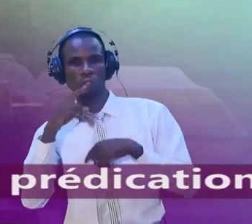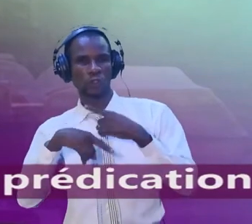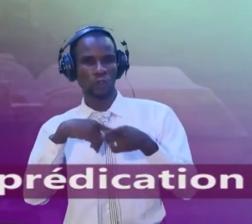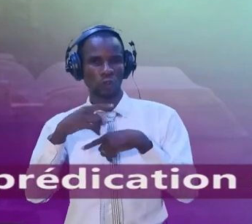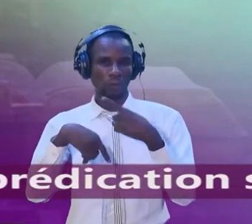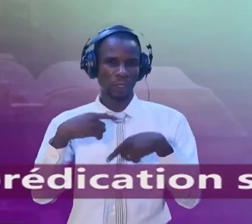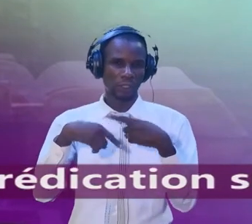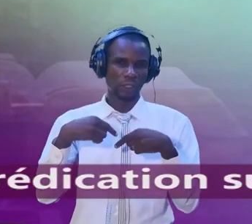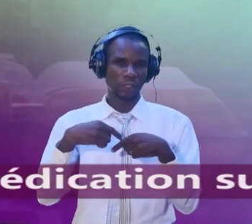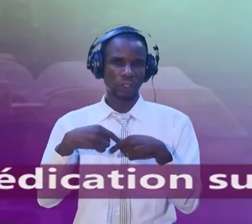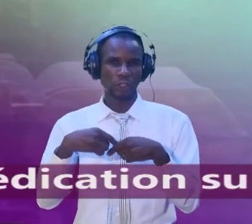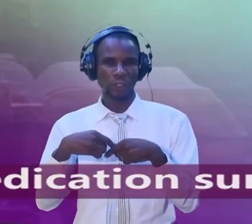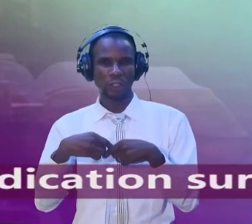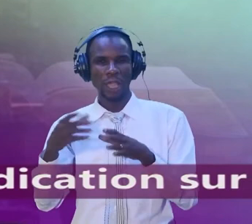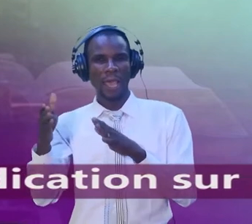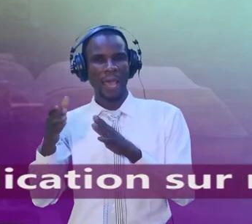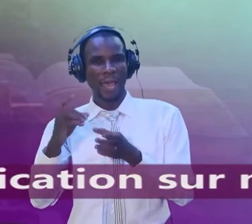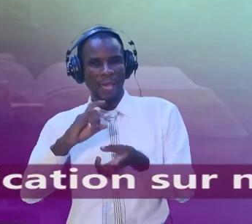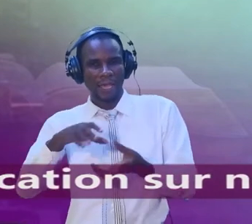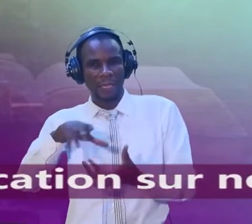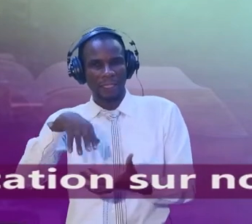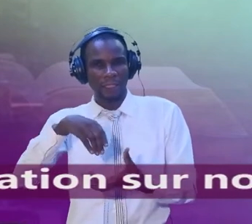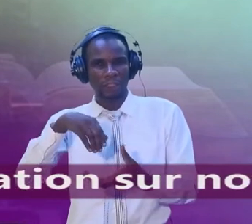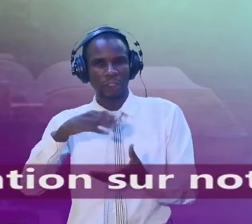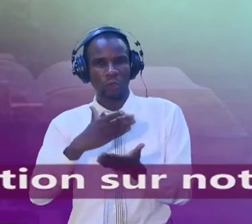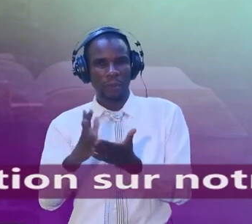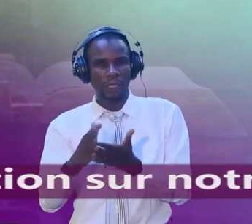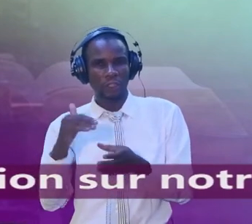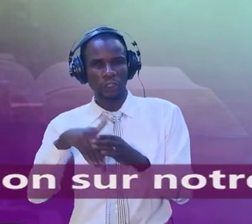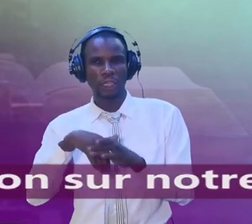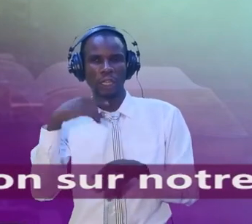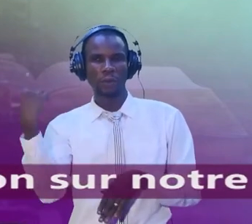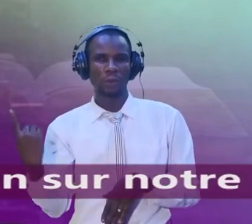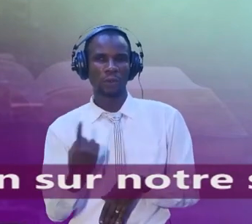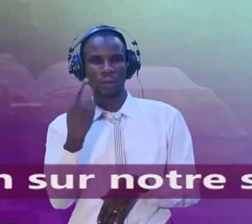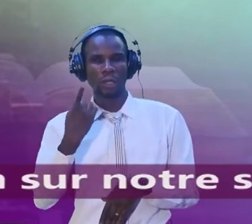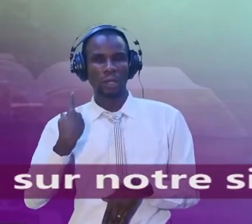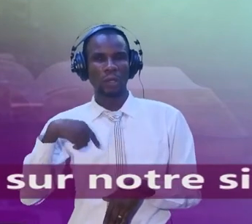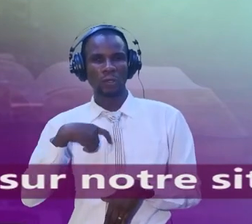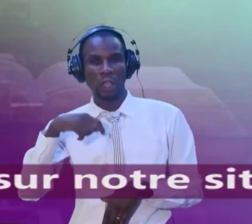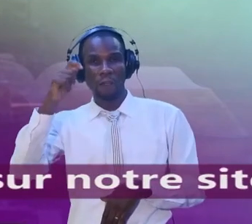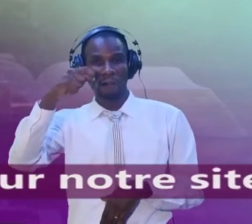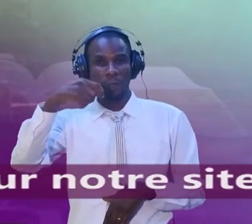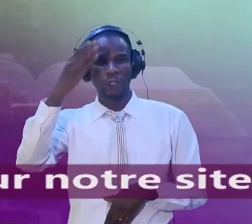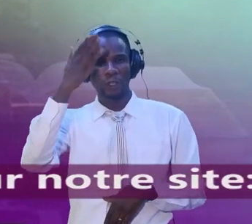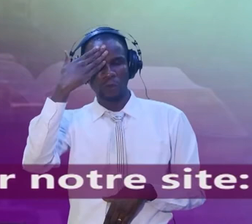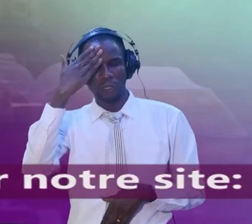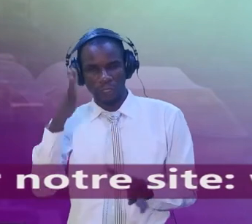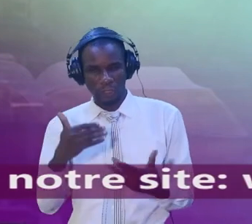watashinda udanganyifu wa Shetani ambao unavuma sana katika ulimwengu wa leo.